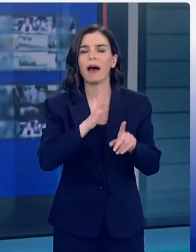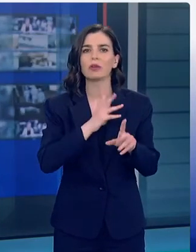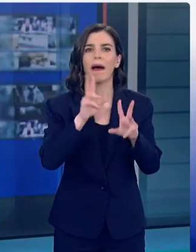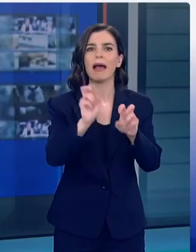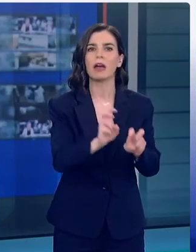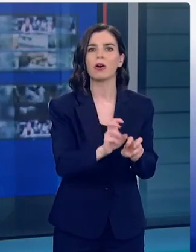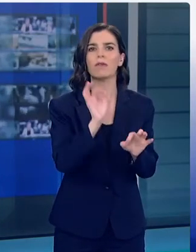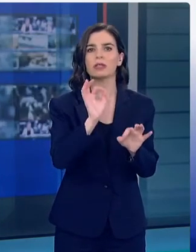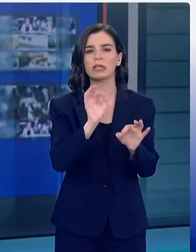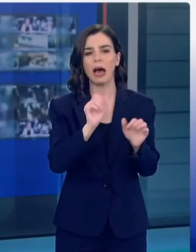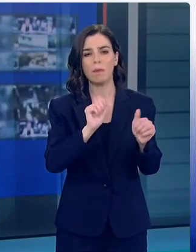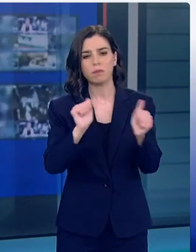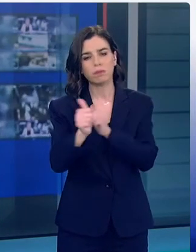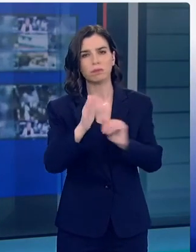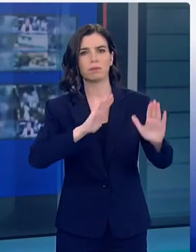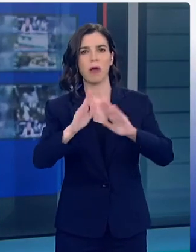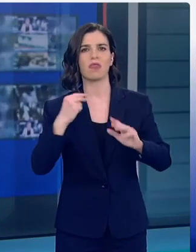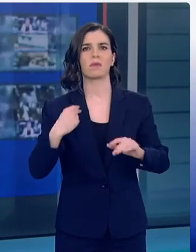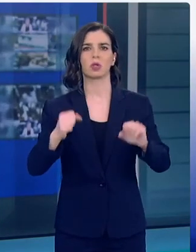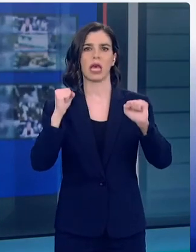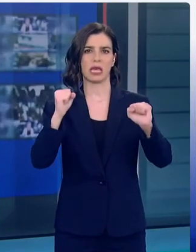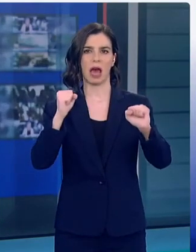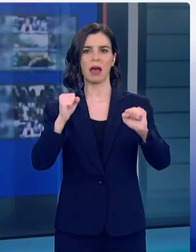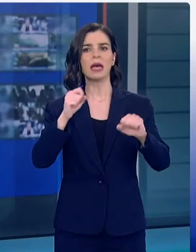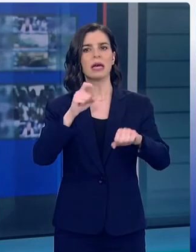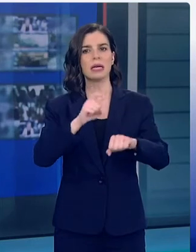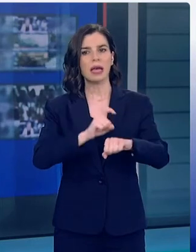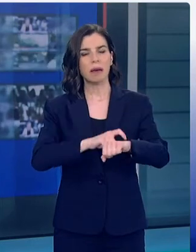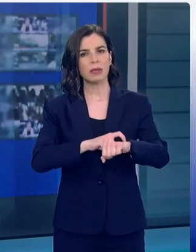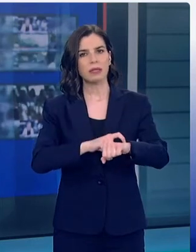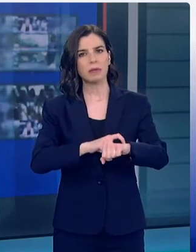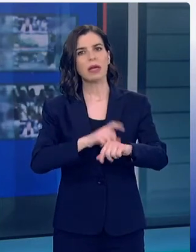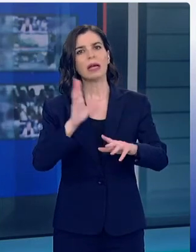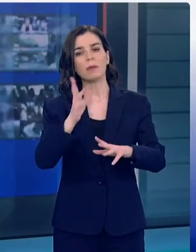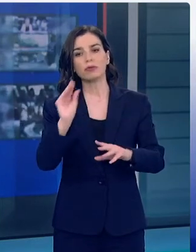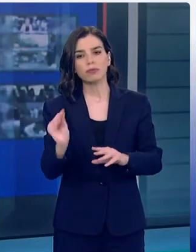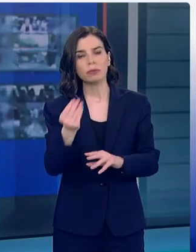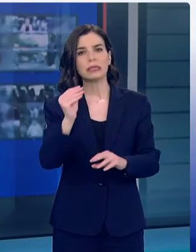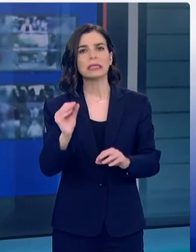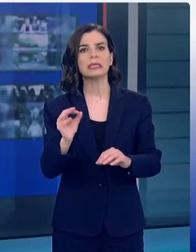πάντα με γνώμονα την προστασία της δημόσιας υγείας. Και σε κάποια στιγμή, οποιοδήποτε έχει συμπτώματα.